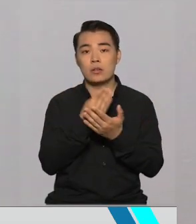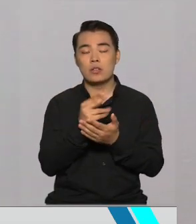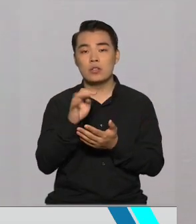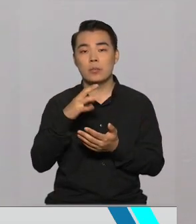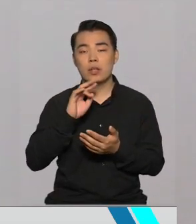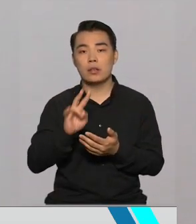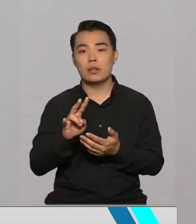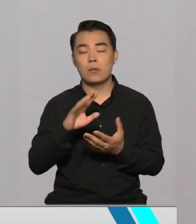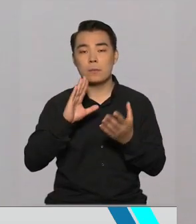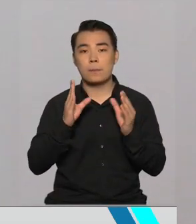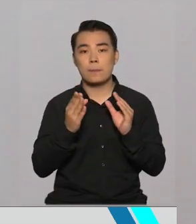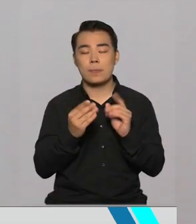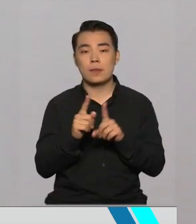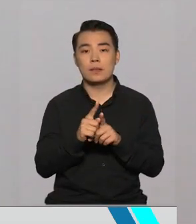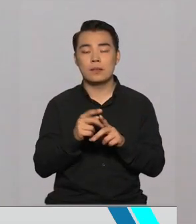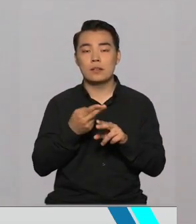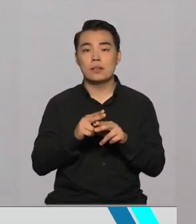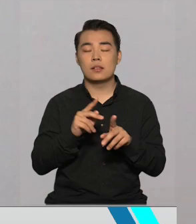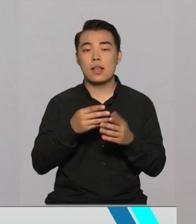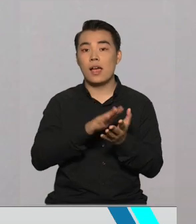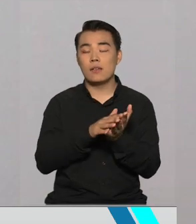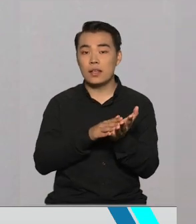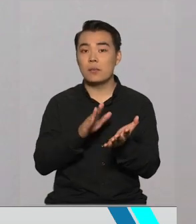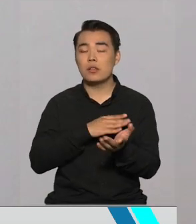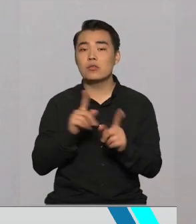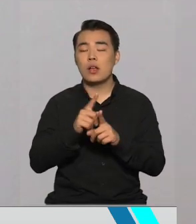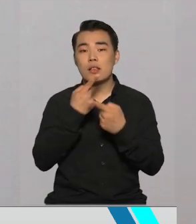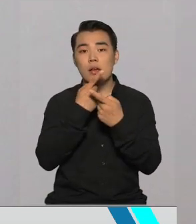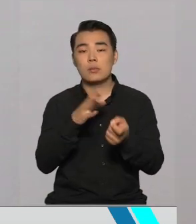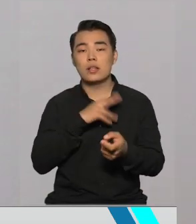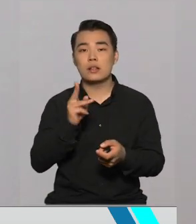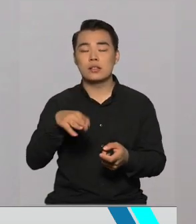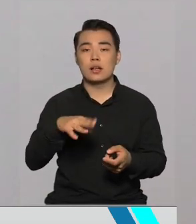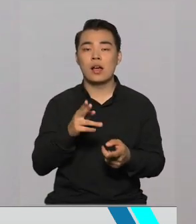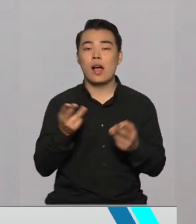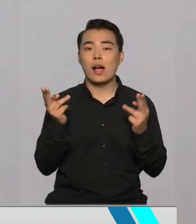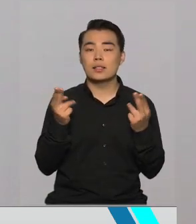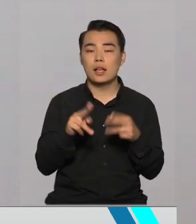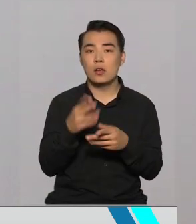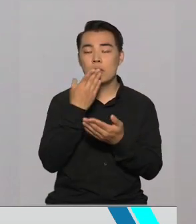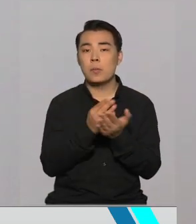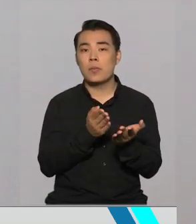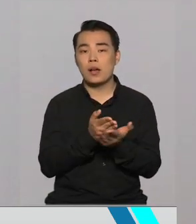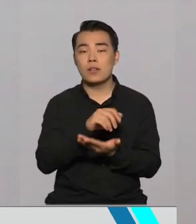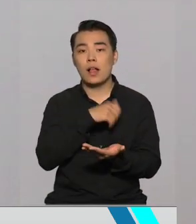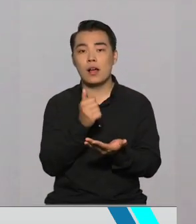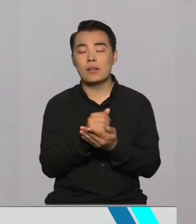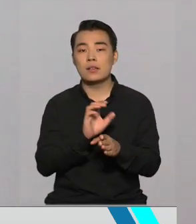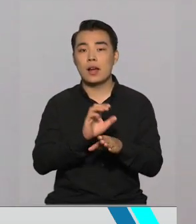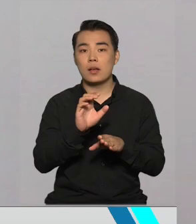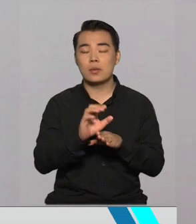через некоторое время «Шеврон» сделал заявление, что КТК останется основным маршрутом для